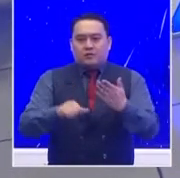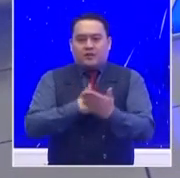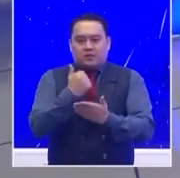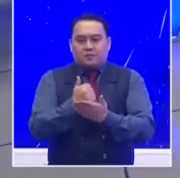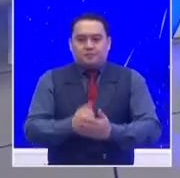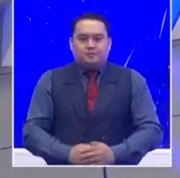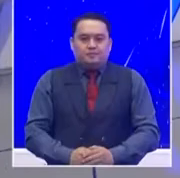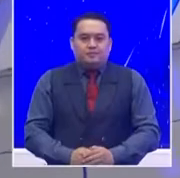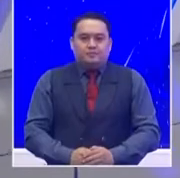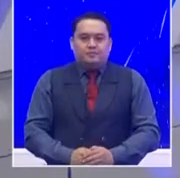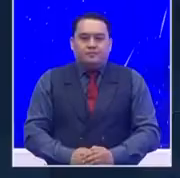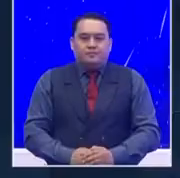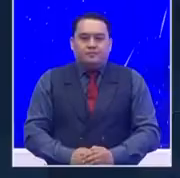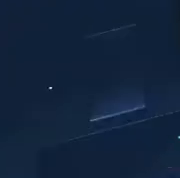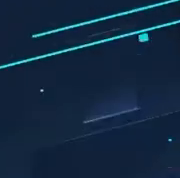самом важном